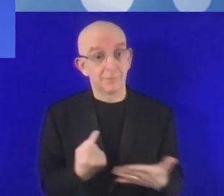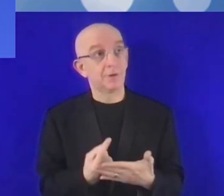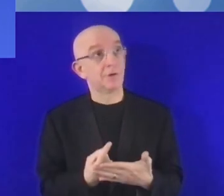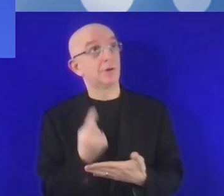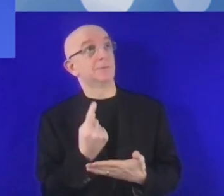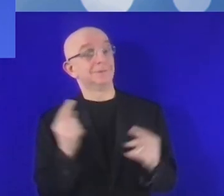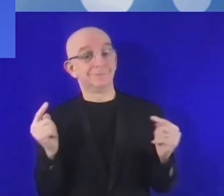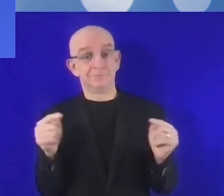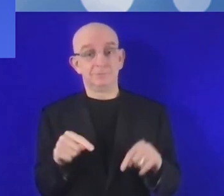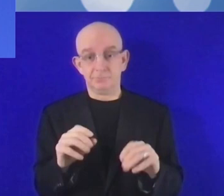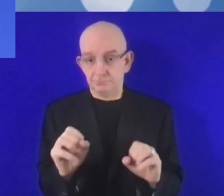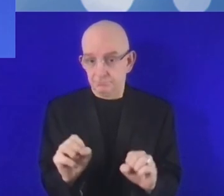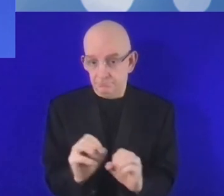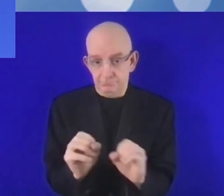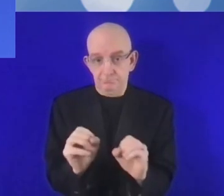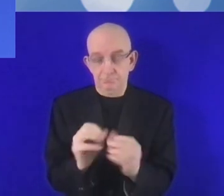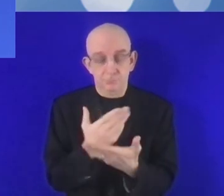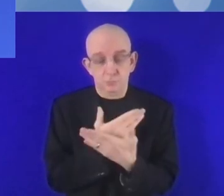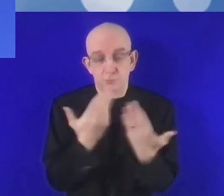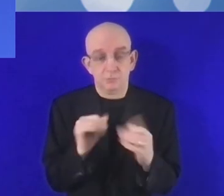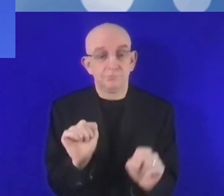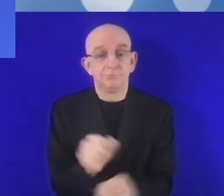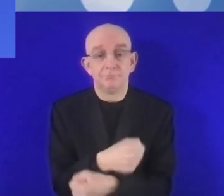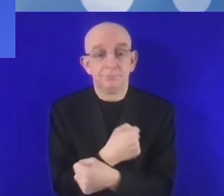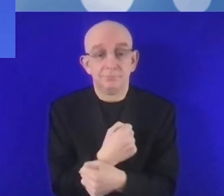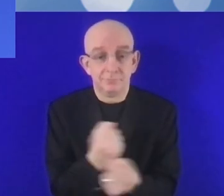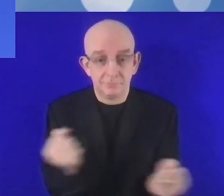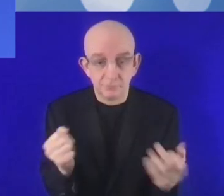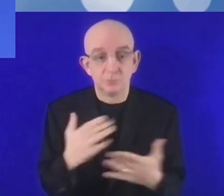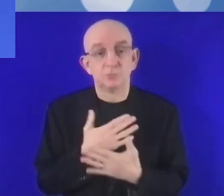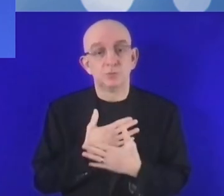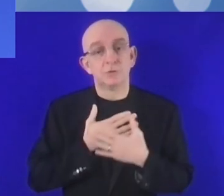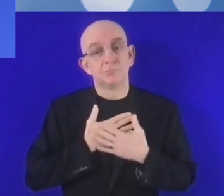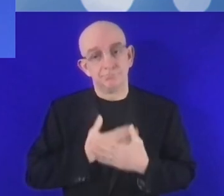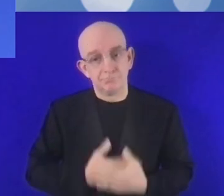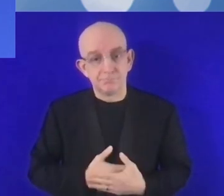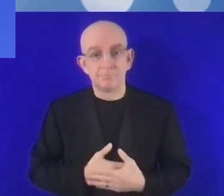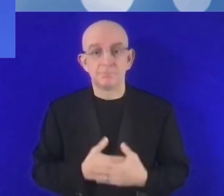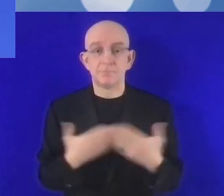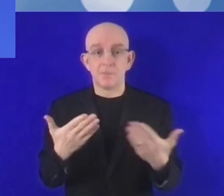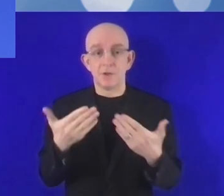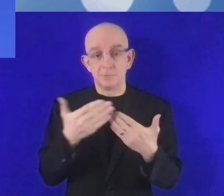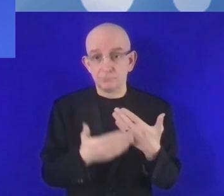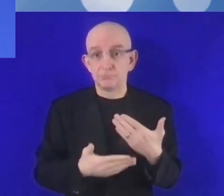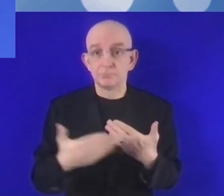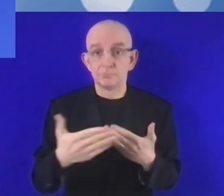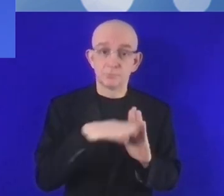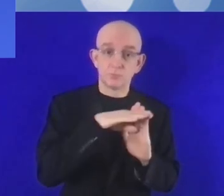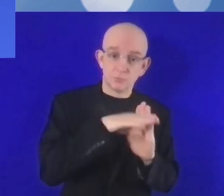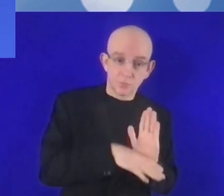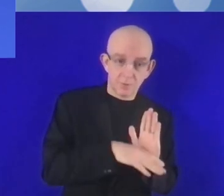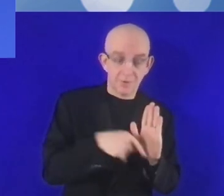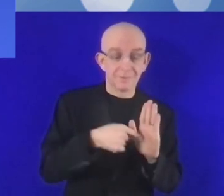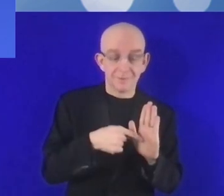людей, у которых нет такой возможности, чтобы выступать непосредственно перед вами, как я сегодня. Все